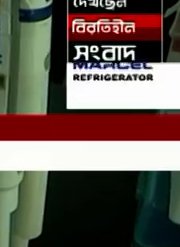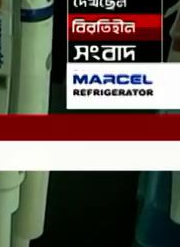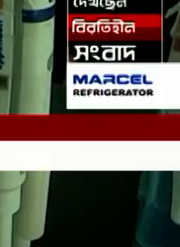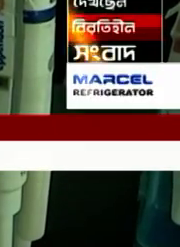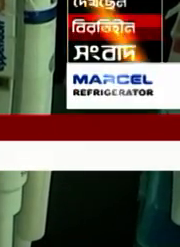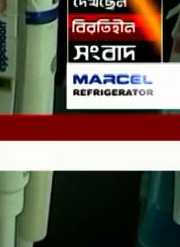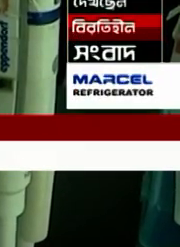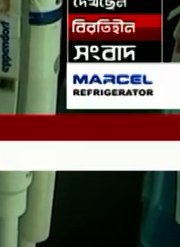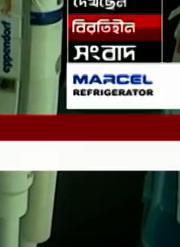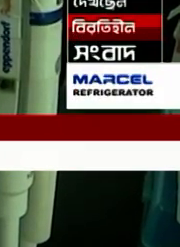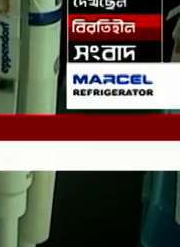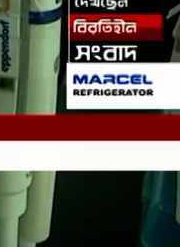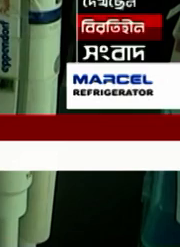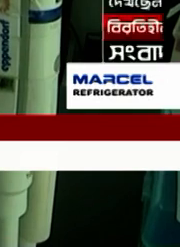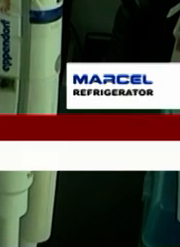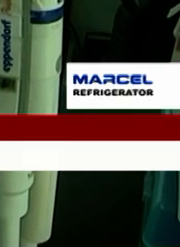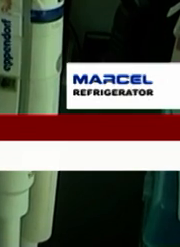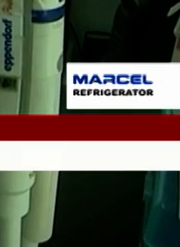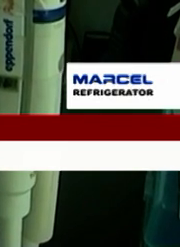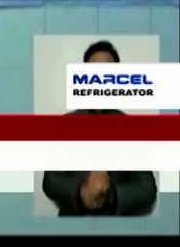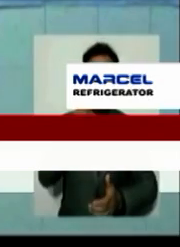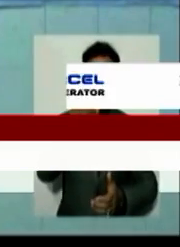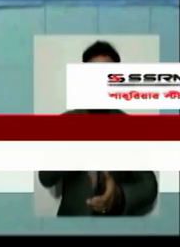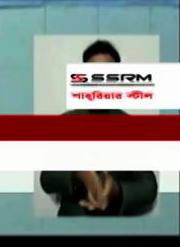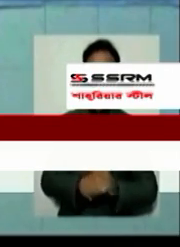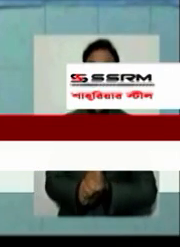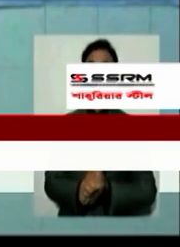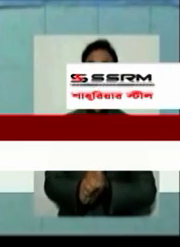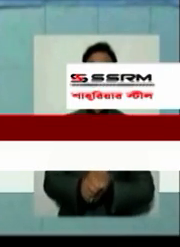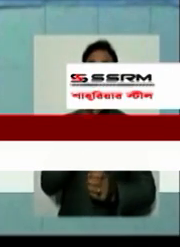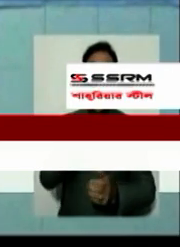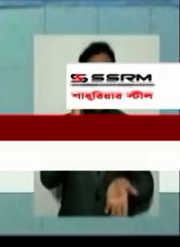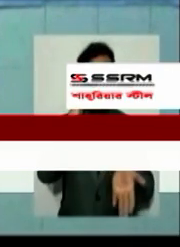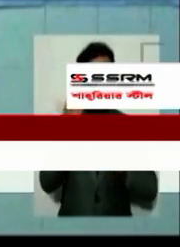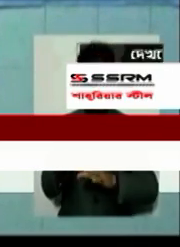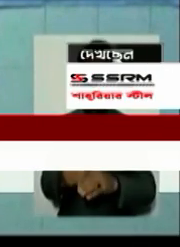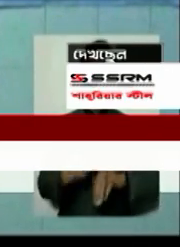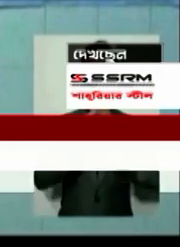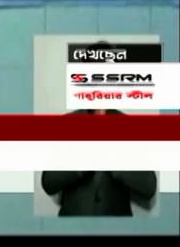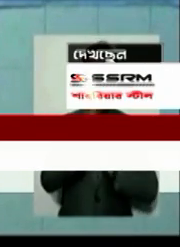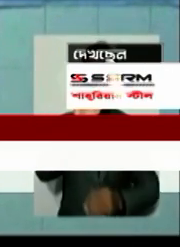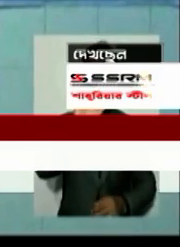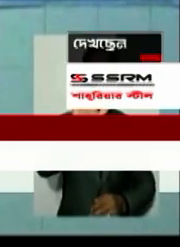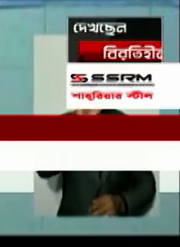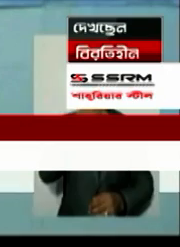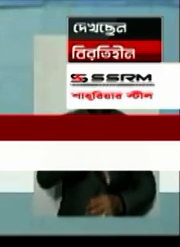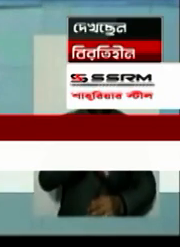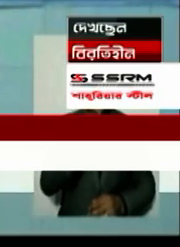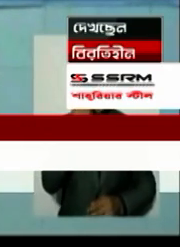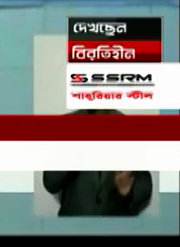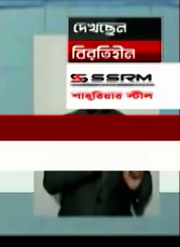জনের, এদের একজন সাংবাদিক আরেকজন পুলিশ। নতুন করে মৃত্যুবরণ করেছেন 5 জন, 5 জনের